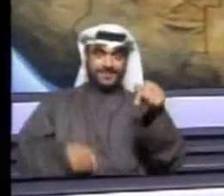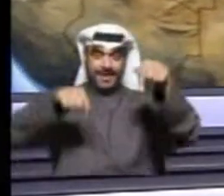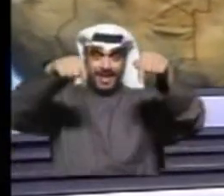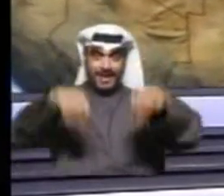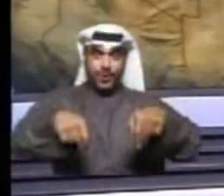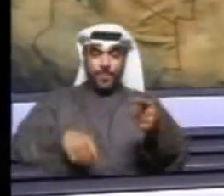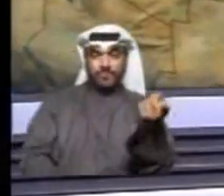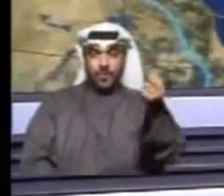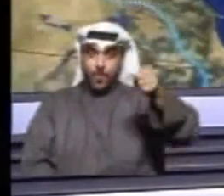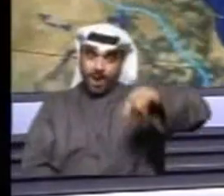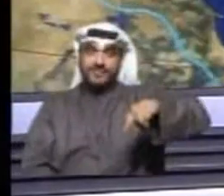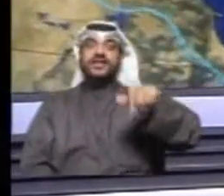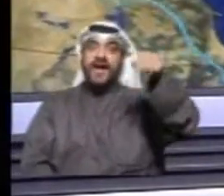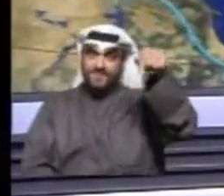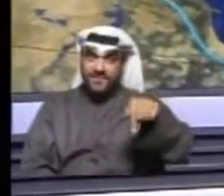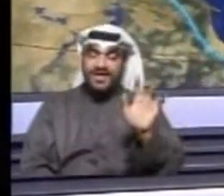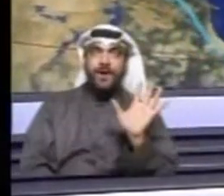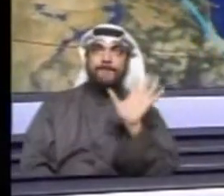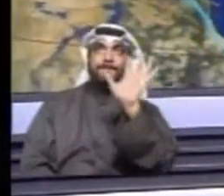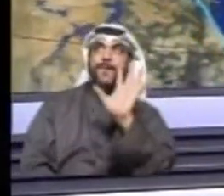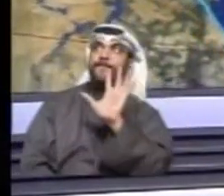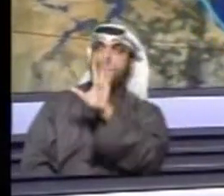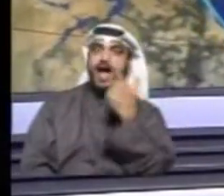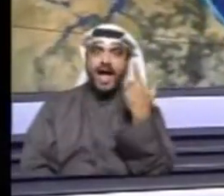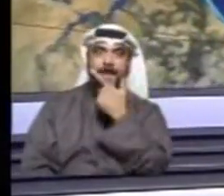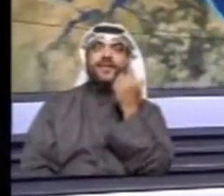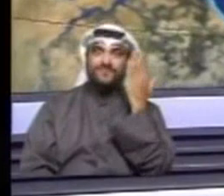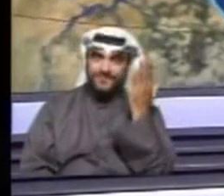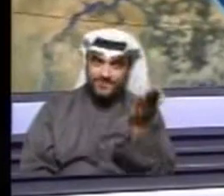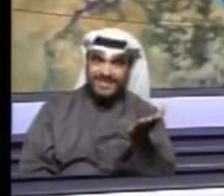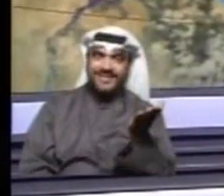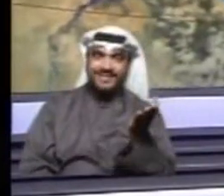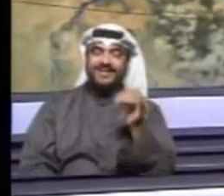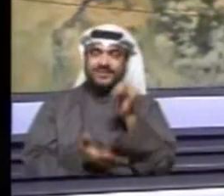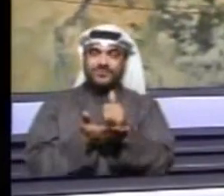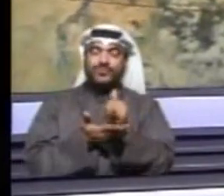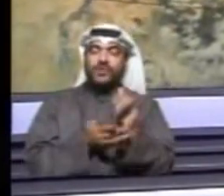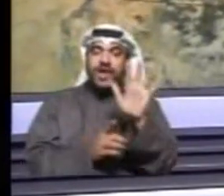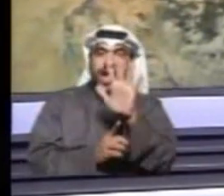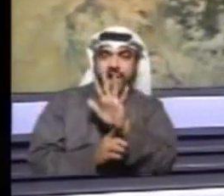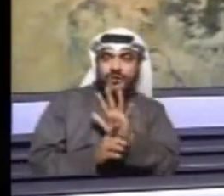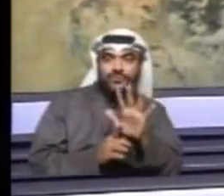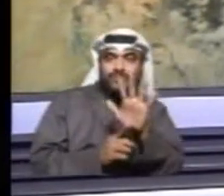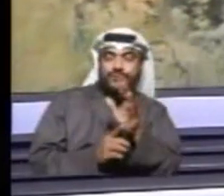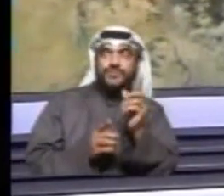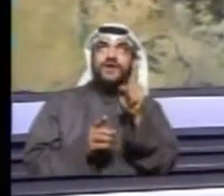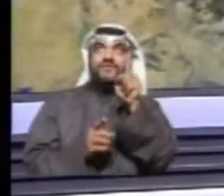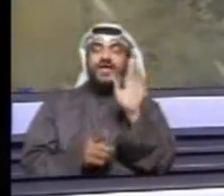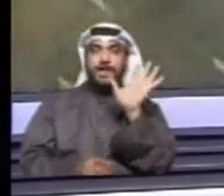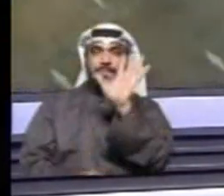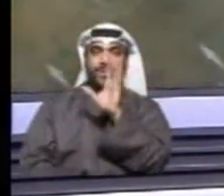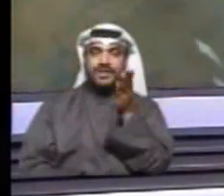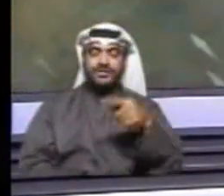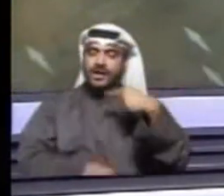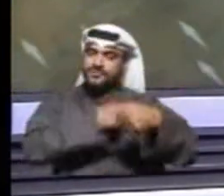مباشر ولعدة أيام، حتى لو تراجعت راح ترجع فرص السحب وتشكلها مجددا. امتداد تأثير مرتفع جوي موجود ويانا اليوم، وأيضا من المتوقع